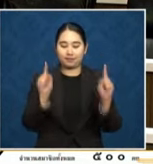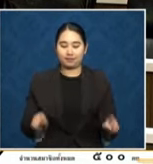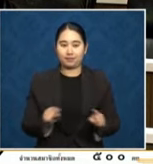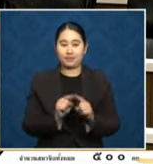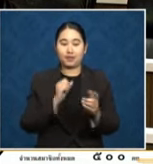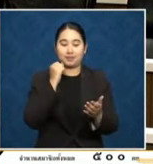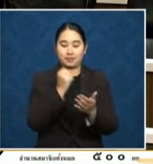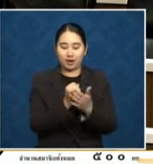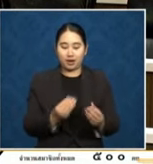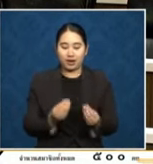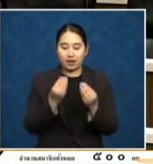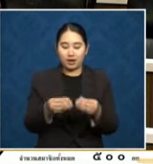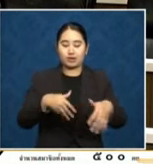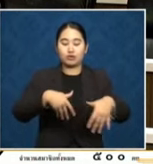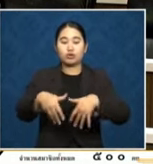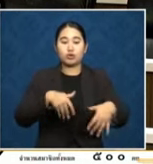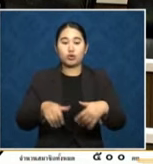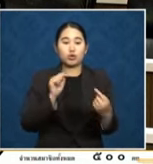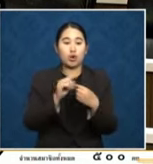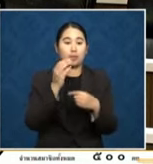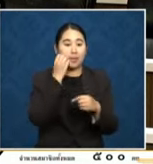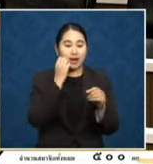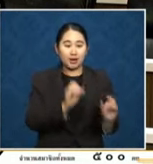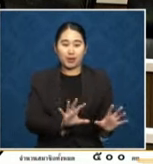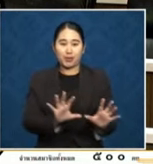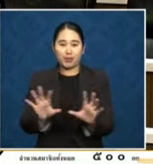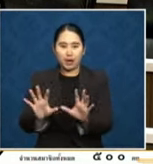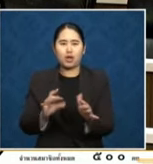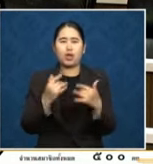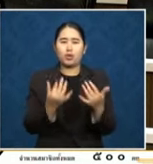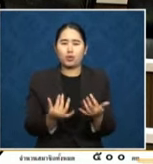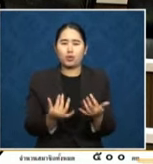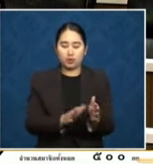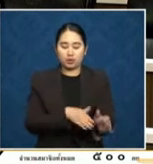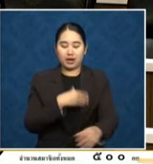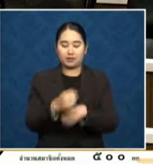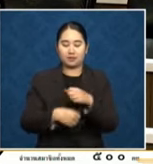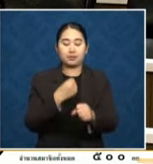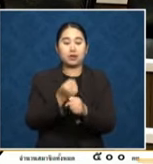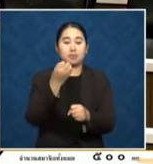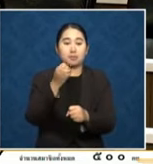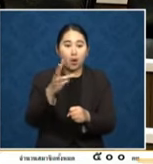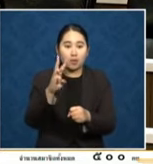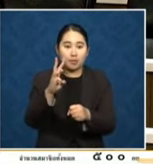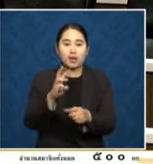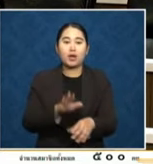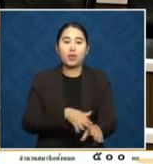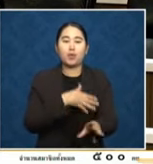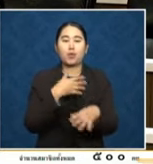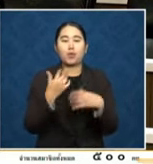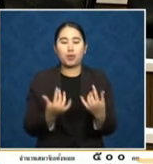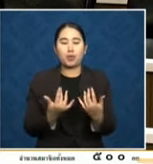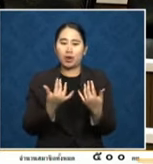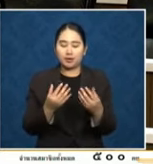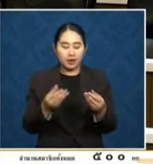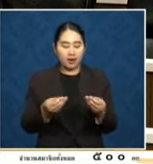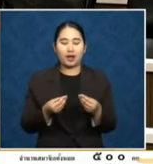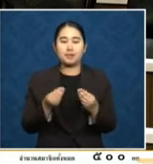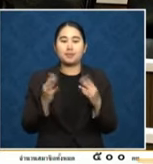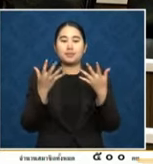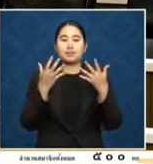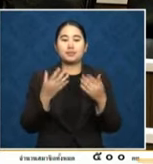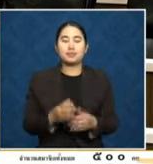สิทธิ์เป็นโฉนดที่ดินแก่ผู้อพยพแต่16ปีผ่านมาครับท่านประธาน16ปีไม่มีอะไรเกิดขึ้น